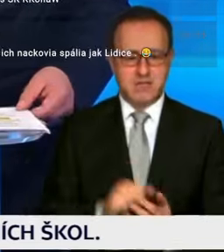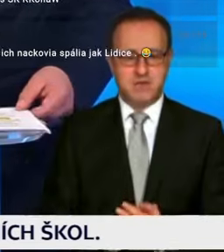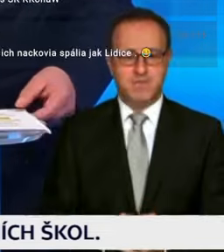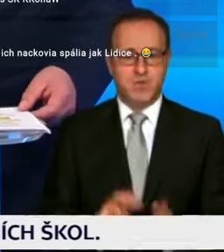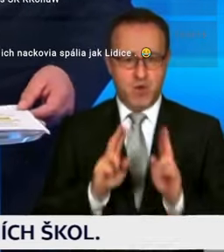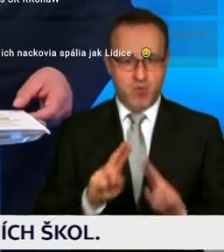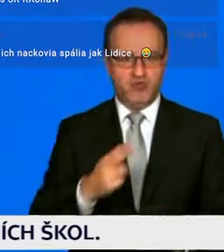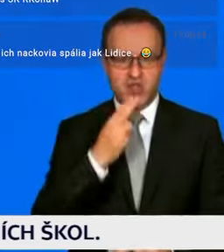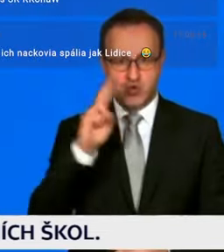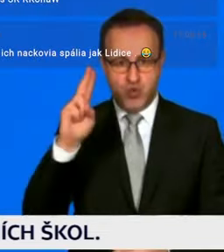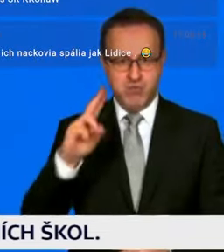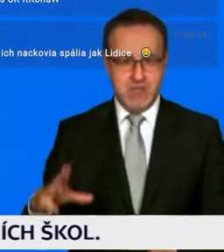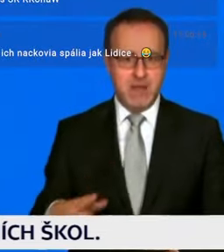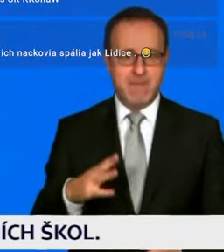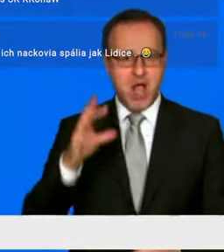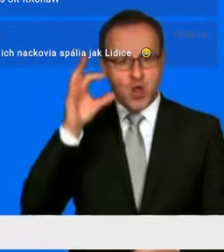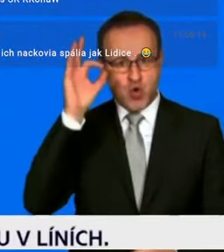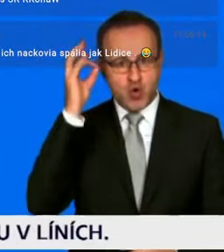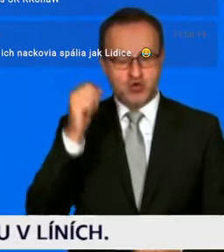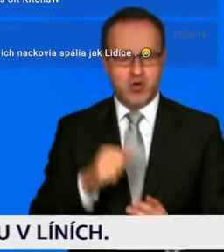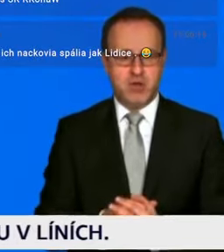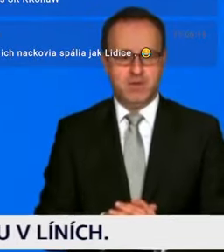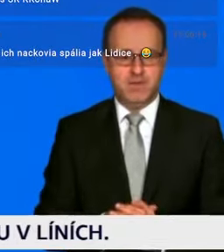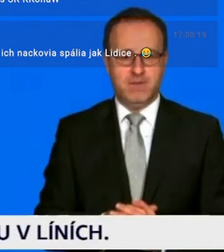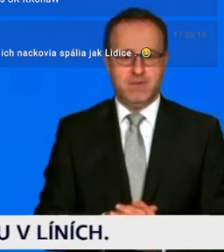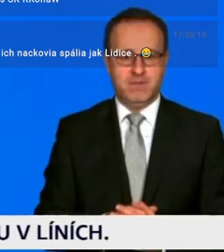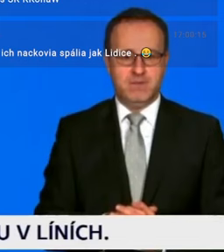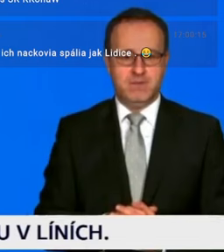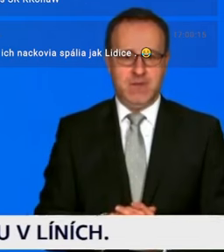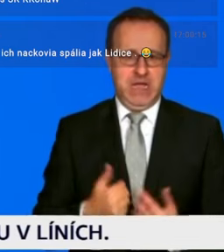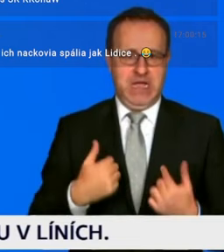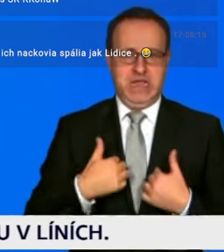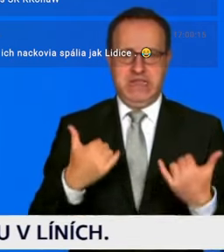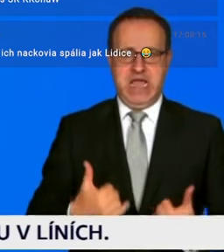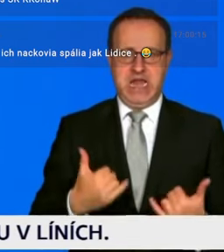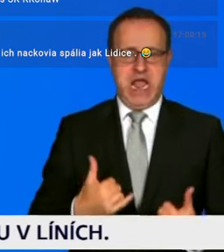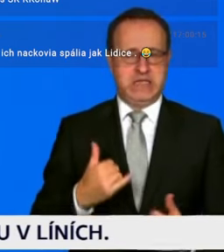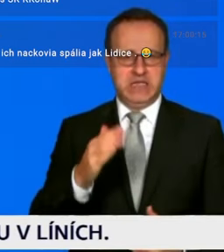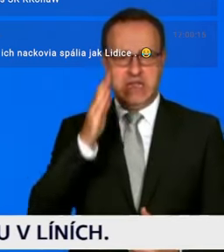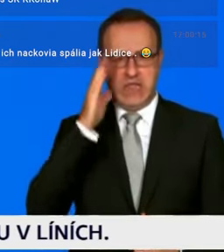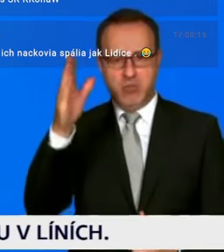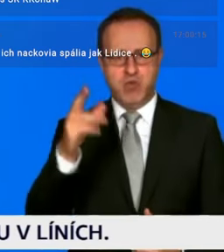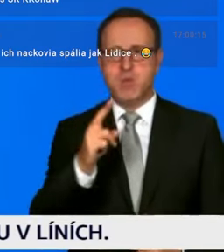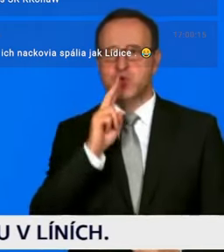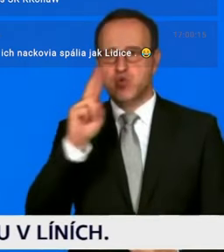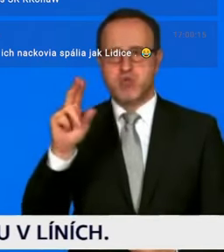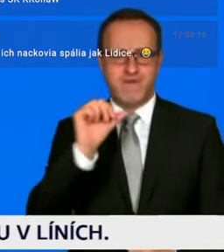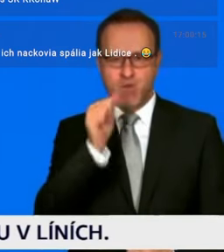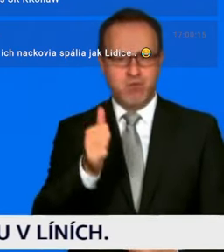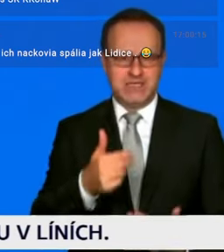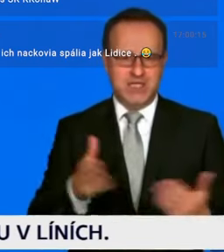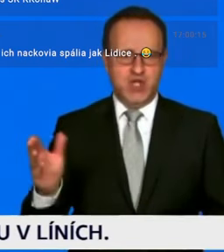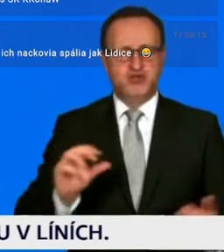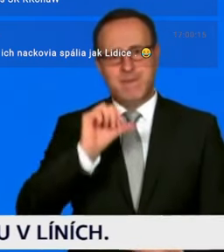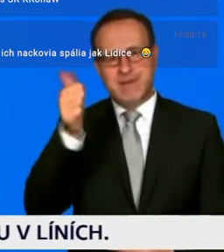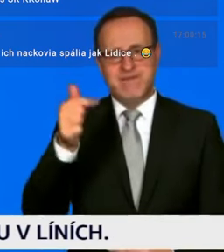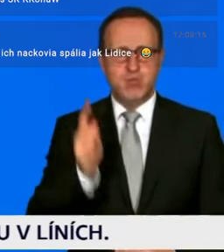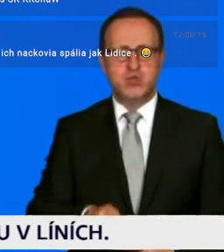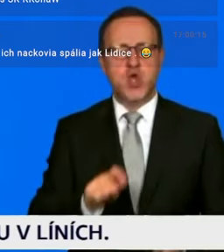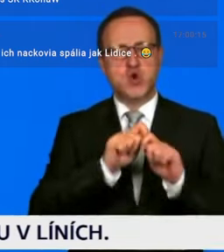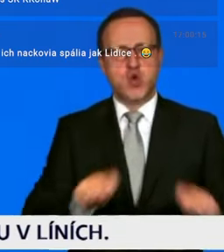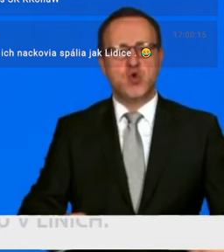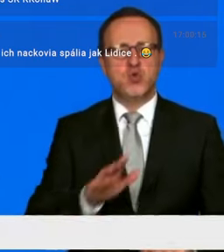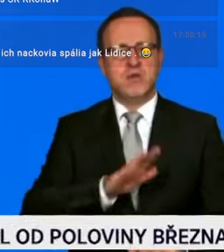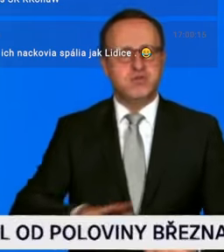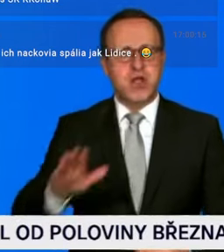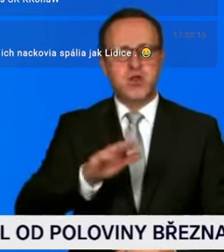sľúbiť pán Korčok ja sa ja nebudem teraz ja teraz nebudem naozaj sľubovať vôbec nič Lebo najprv musia rozhodnúť o